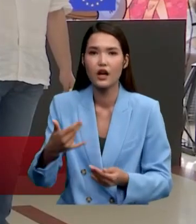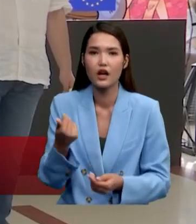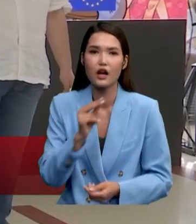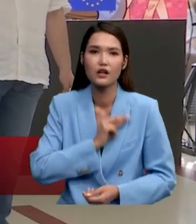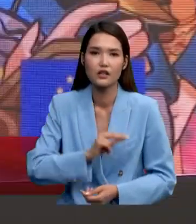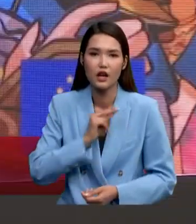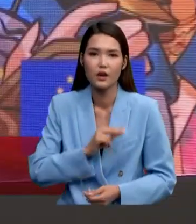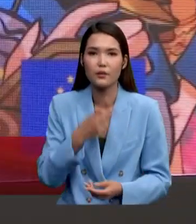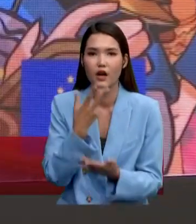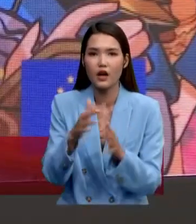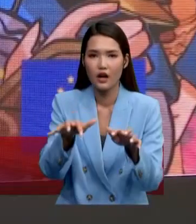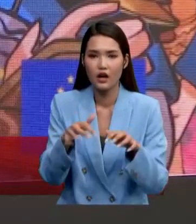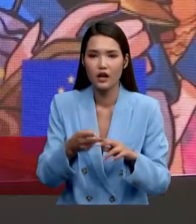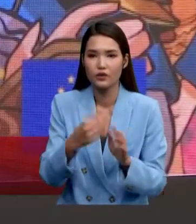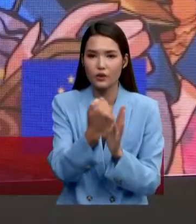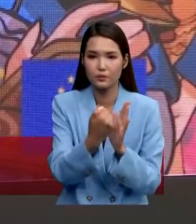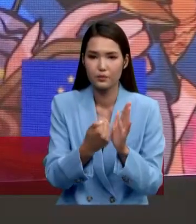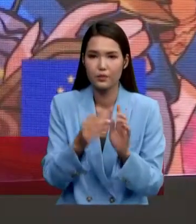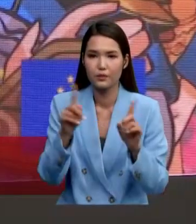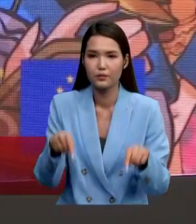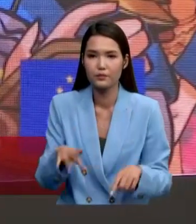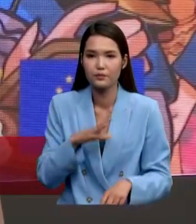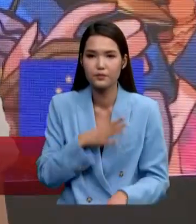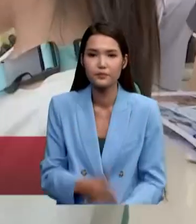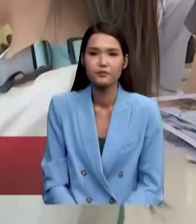из работ, проводимых в рамках этой программы.